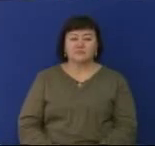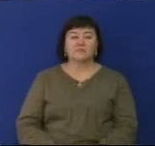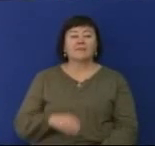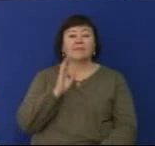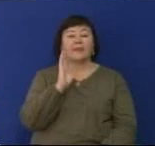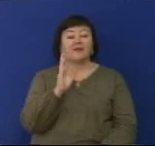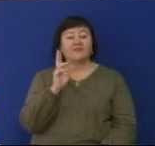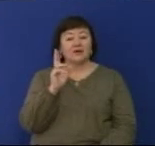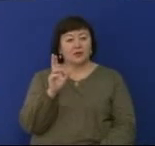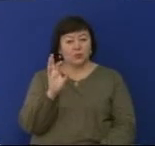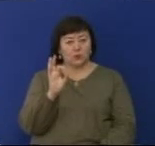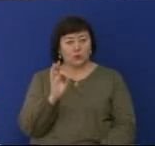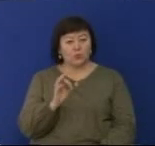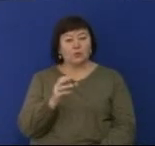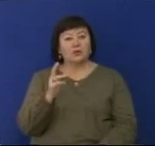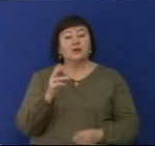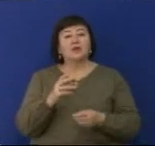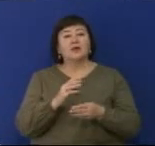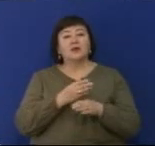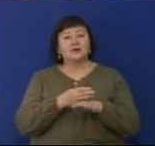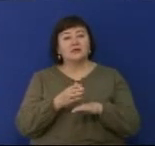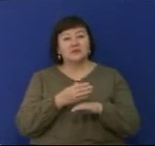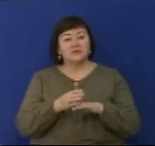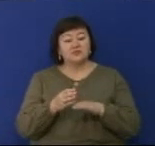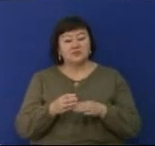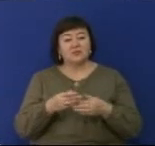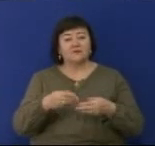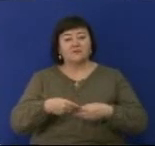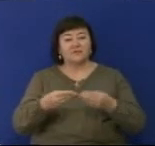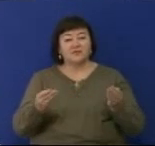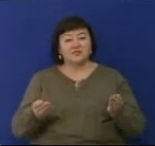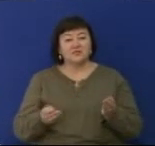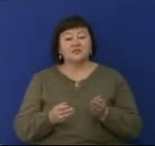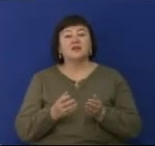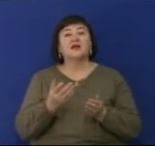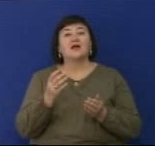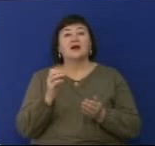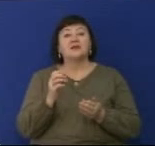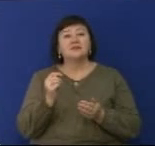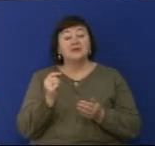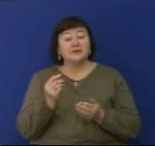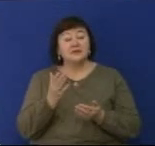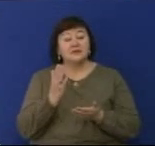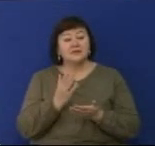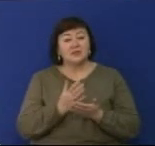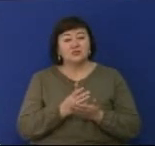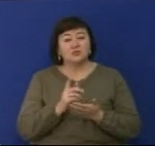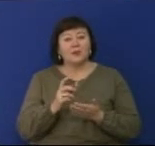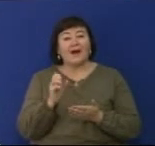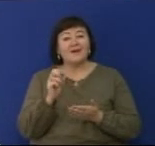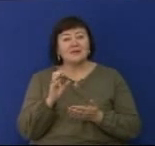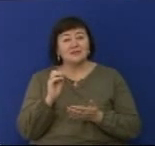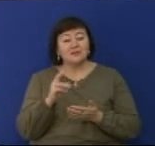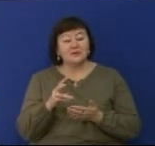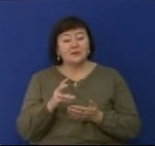восточно-казахстанской области и про субсидированных 115 бизнес проектов многодетных семей аким области даниал ахметов проинспектировал ход работ по